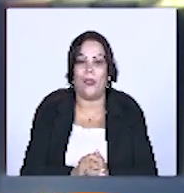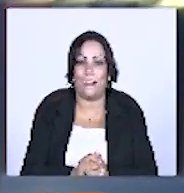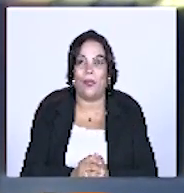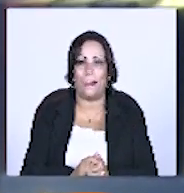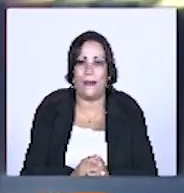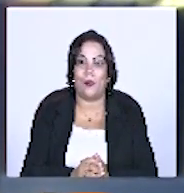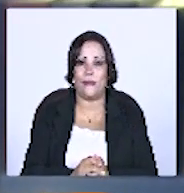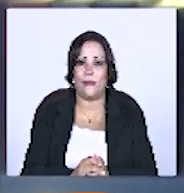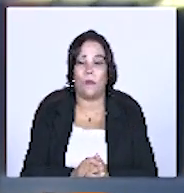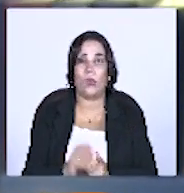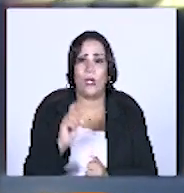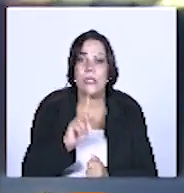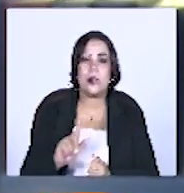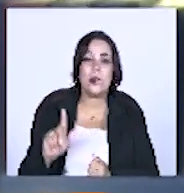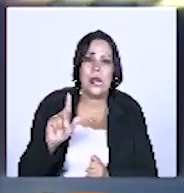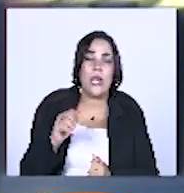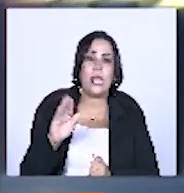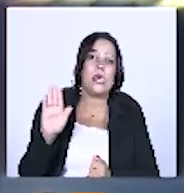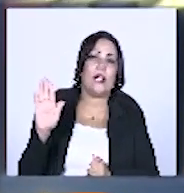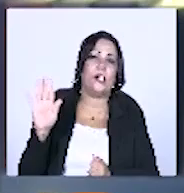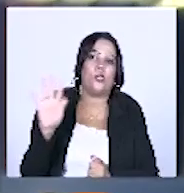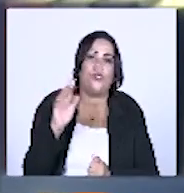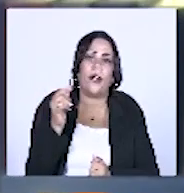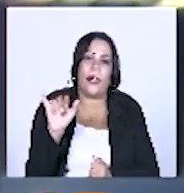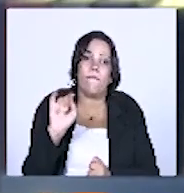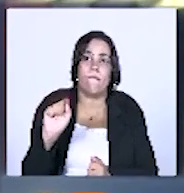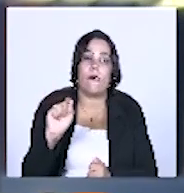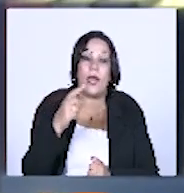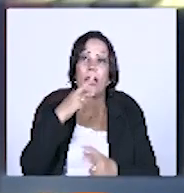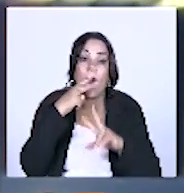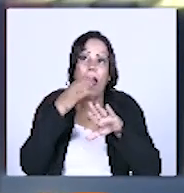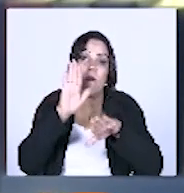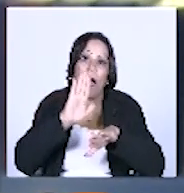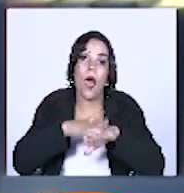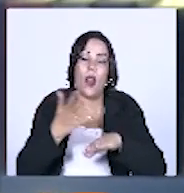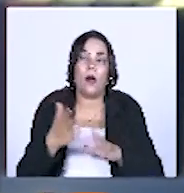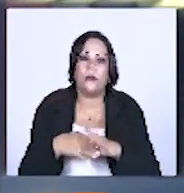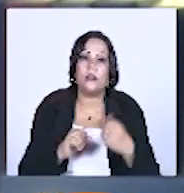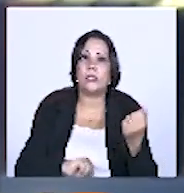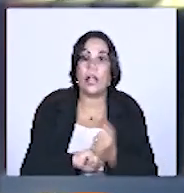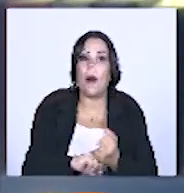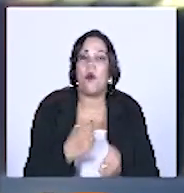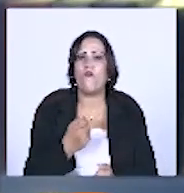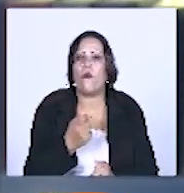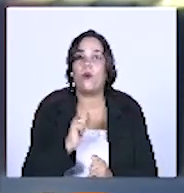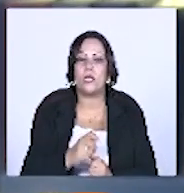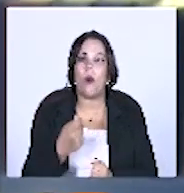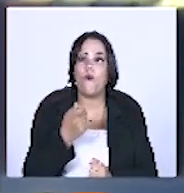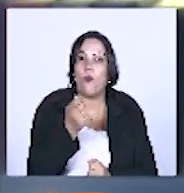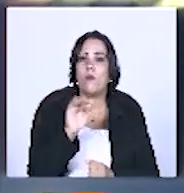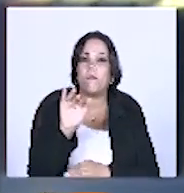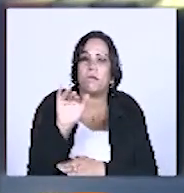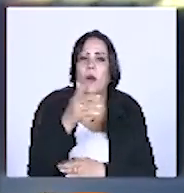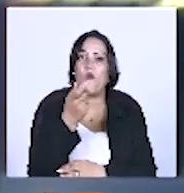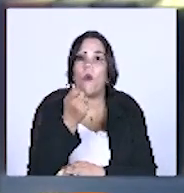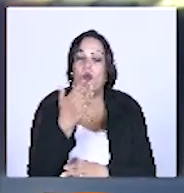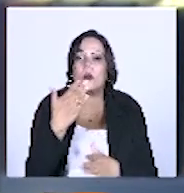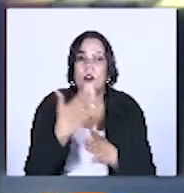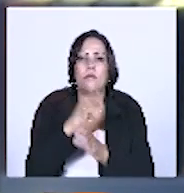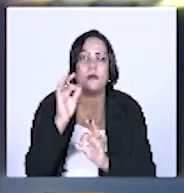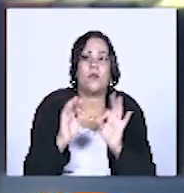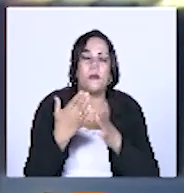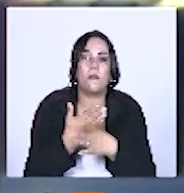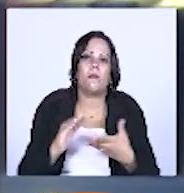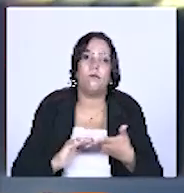ا السيد شريف فاروق اتكلم برض على مساله الدعم النقدي او النظام النقدي في تقديم